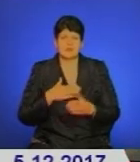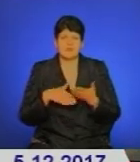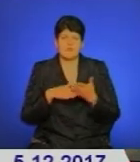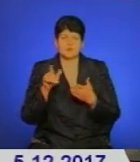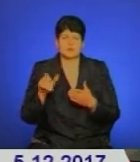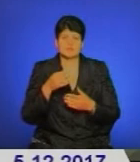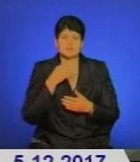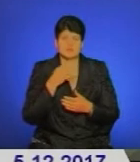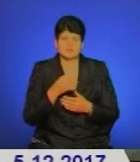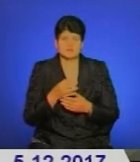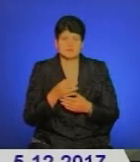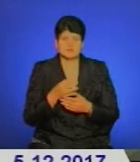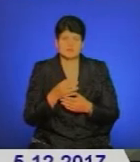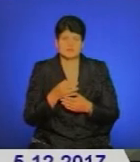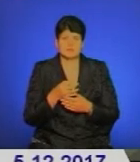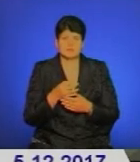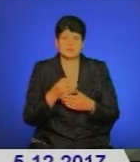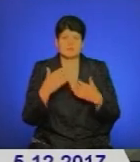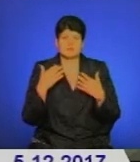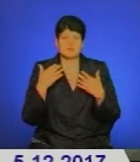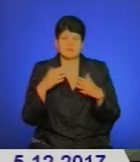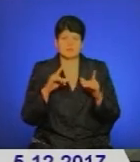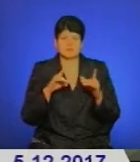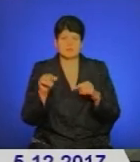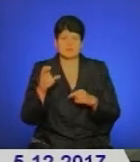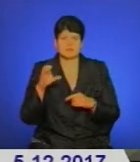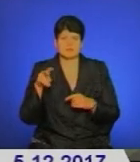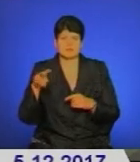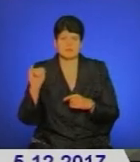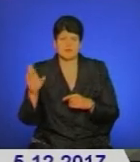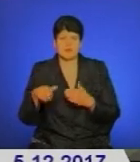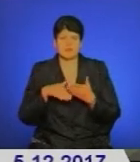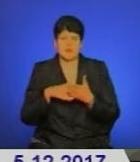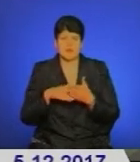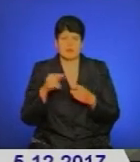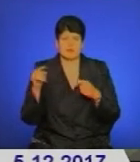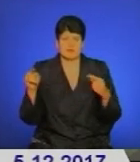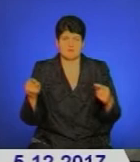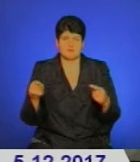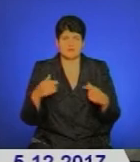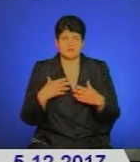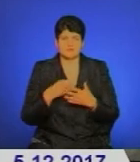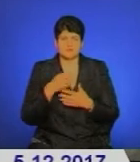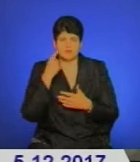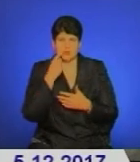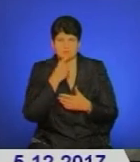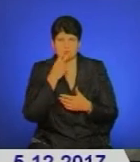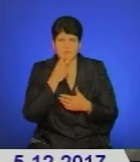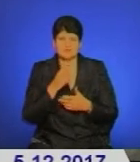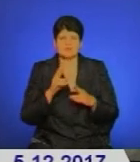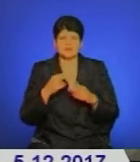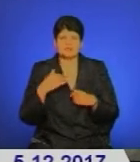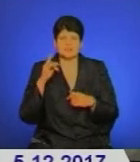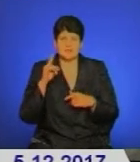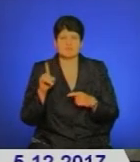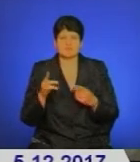сказав, що їдь, Славку, ти вже своє відвоював, допомагай нам. Бо він, ну, я на свої очі бачив, я знав,